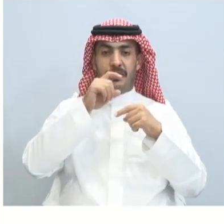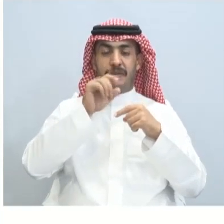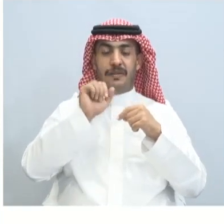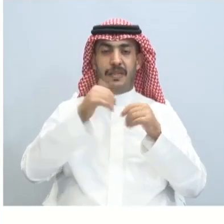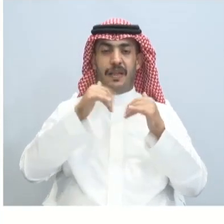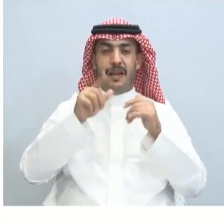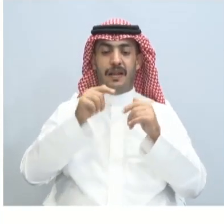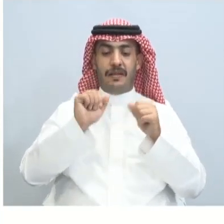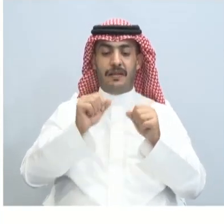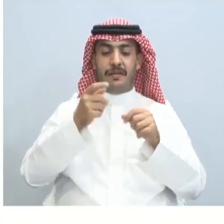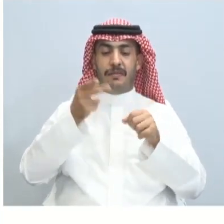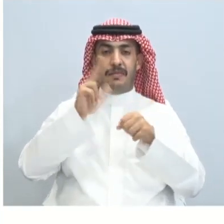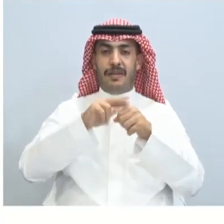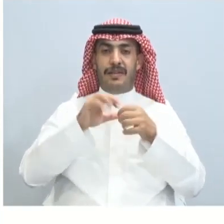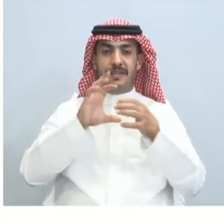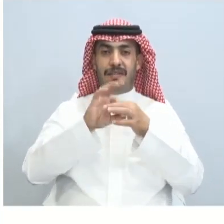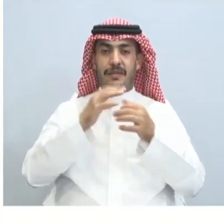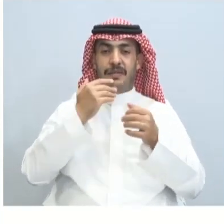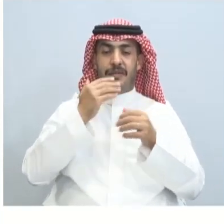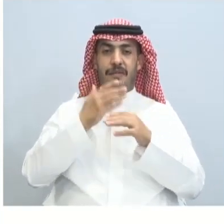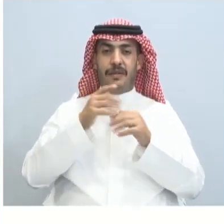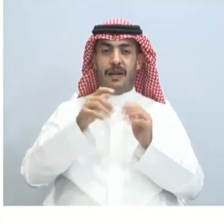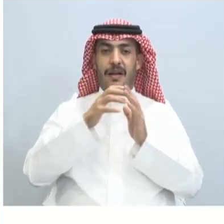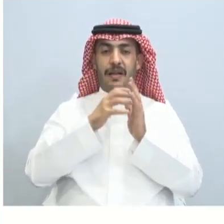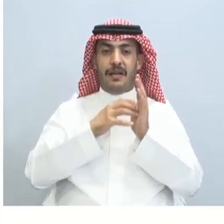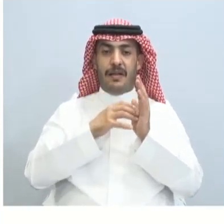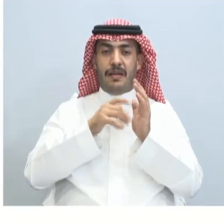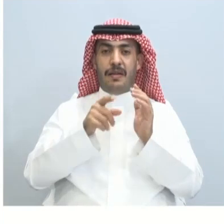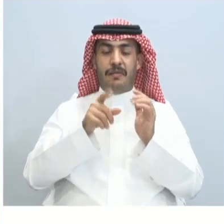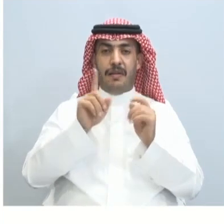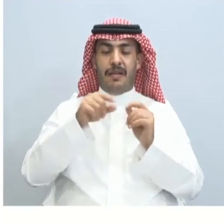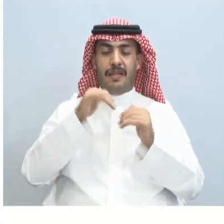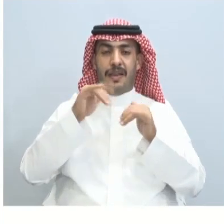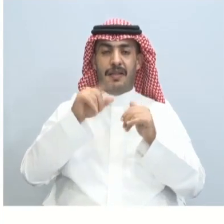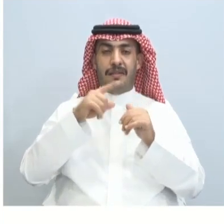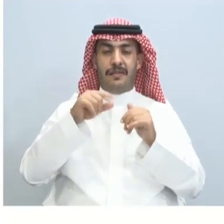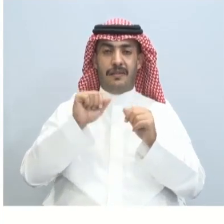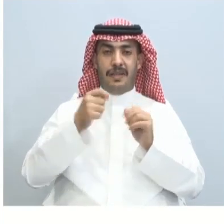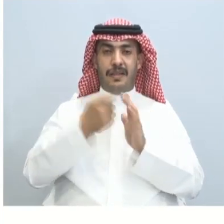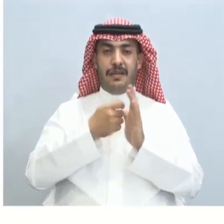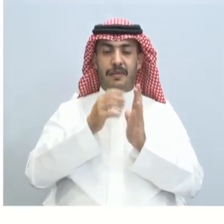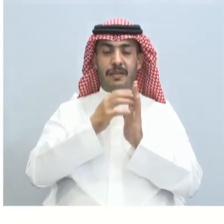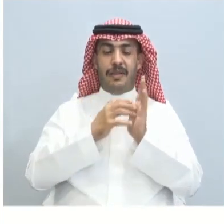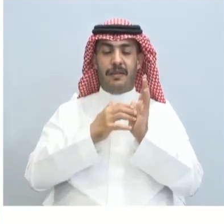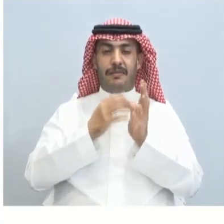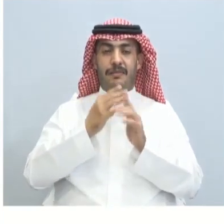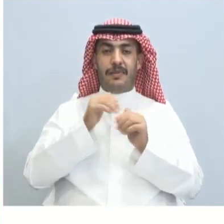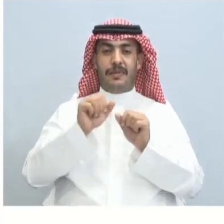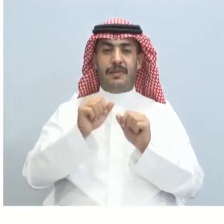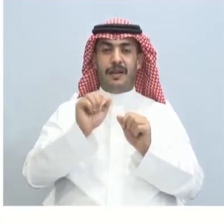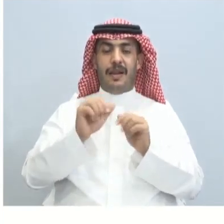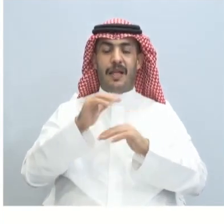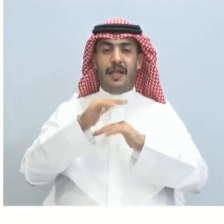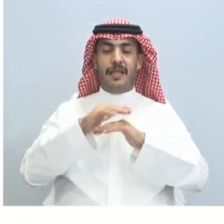نتعامل معكم في المرات القادمه اذا كل هذه العبارات ليس لها محل في كتابه الخطاب وتدل على عدم